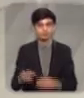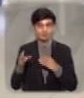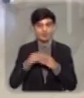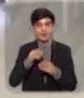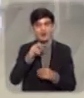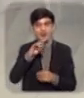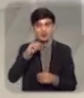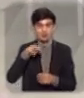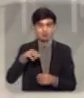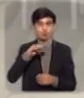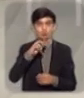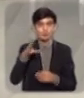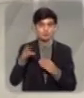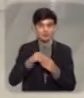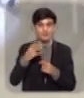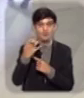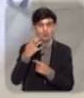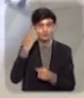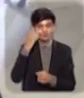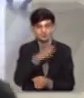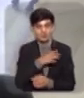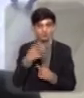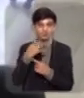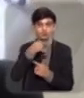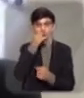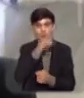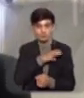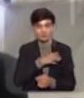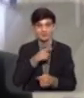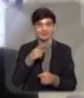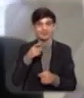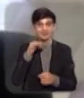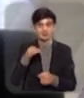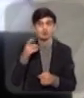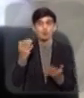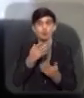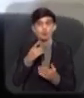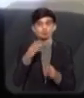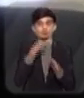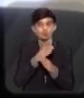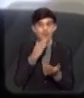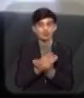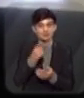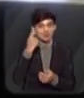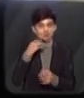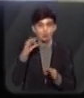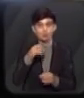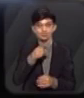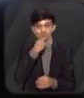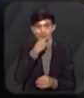серке түсем бе деп едім, Қайратпен серке түсе алмадым. Және ол келесі ән, мен қандай әнді білесің деп маған микрофон ұсынды.